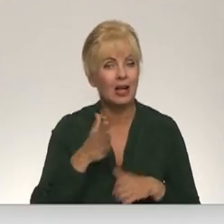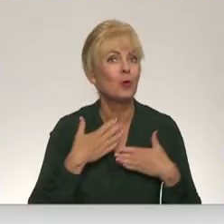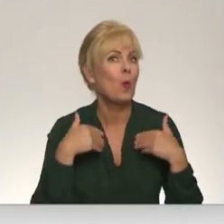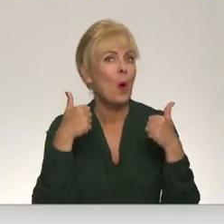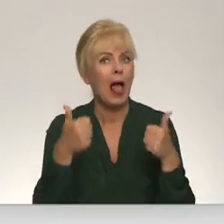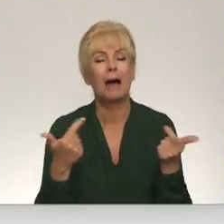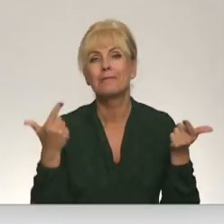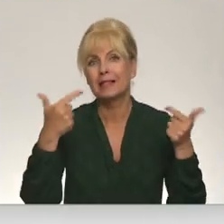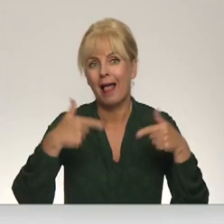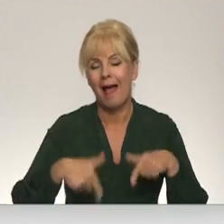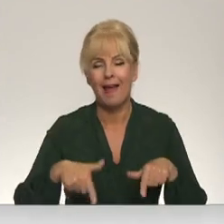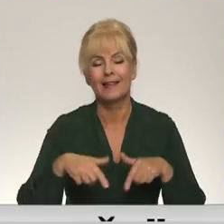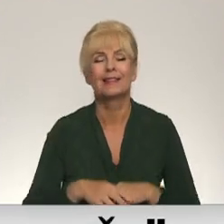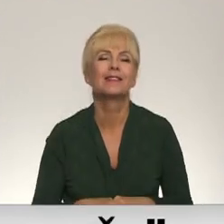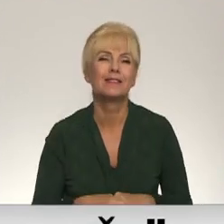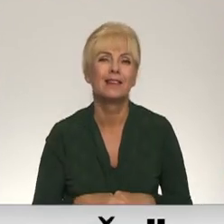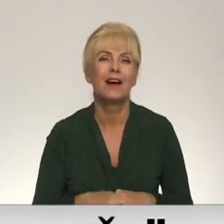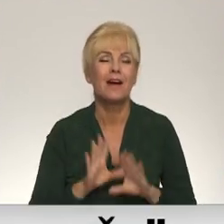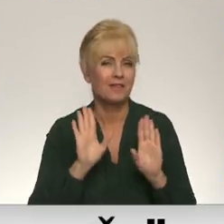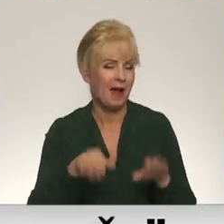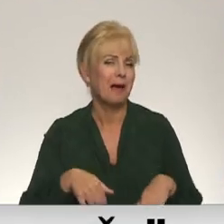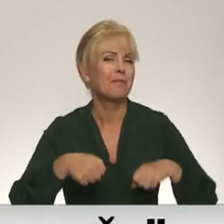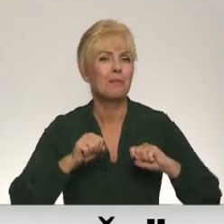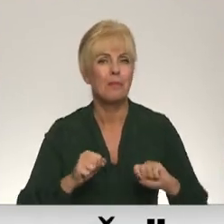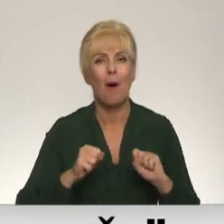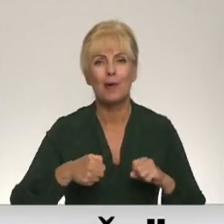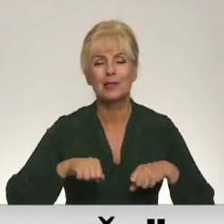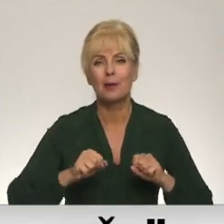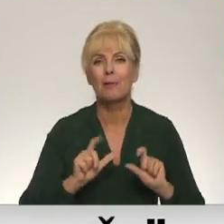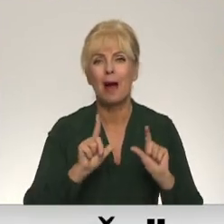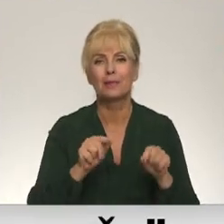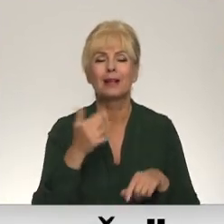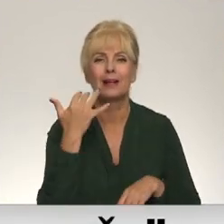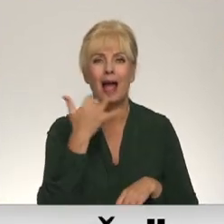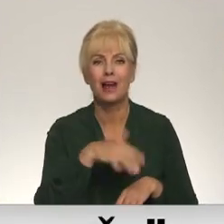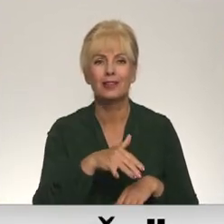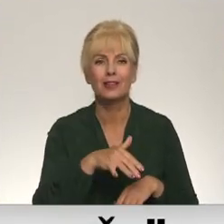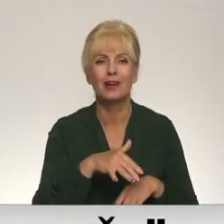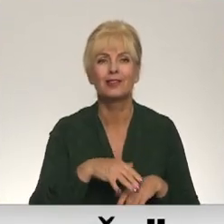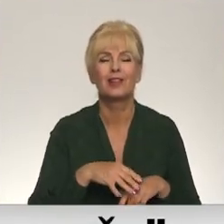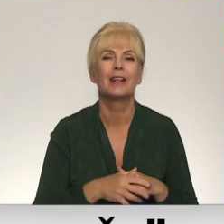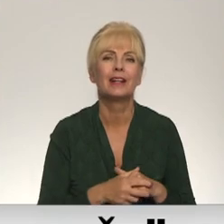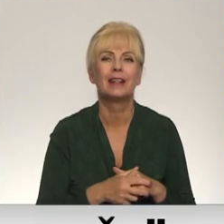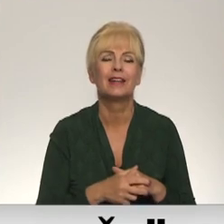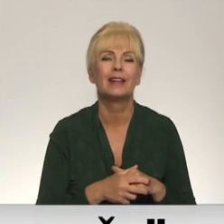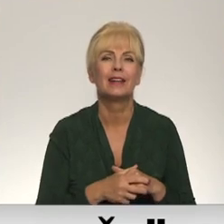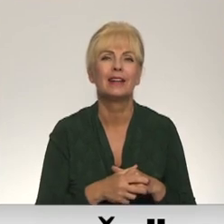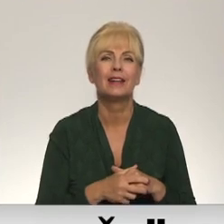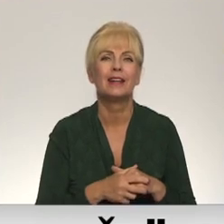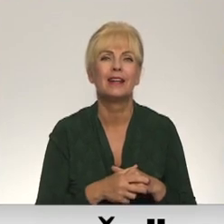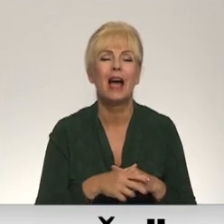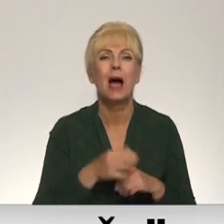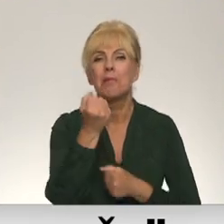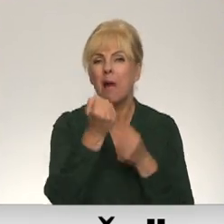laiks apstākli tādi, jā. Ar moci var pabraukt, kā karstums, mašīna netiktu. Jāterē